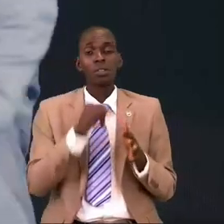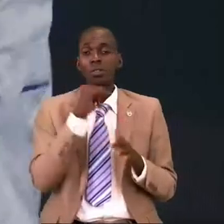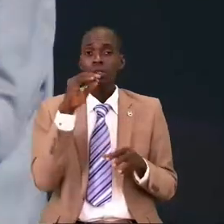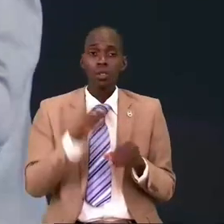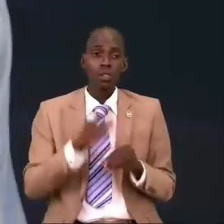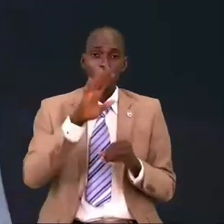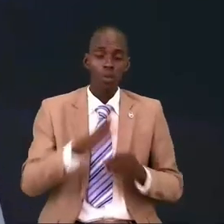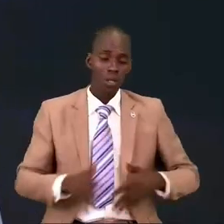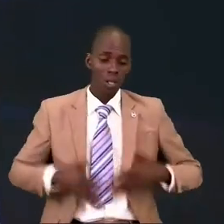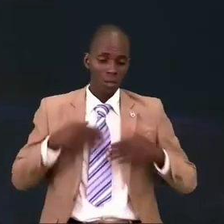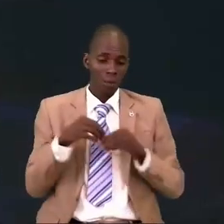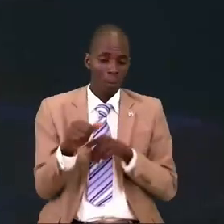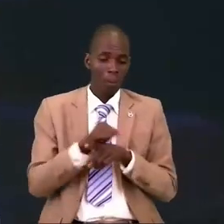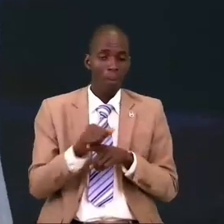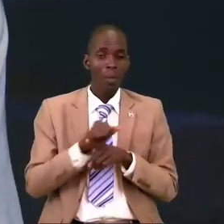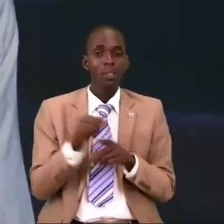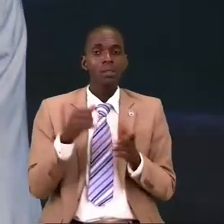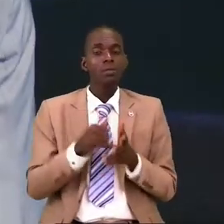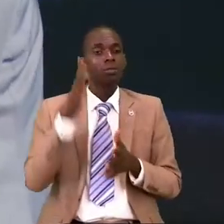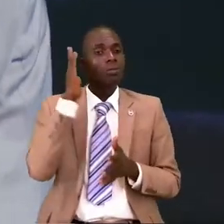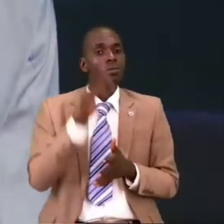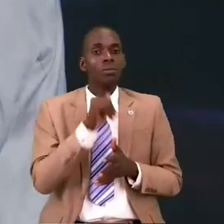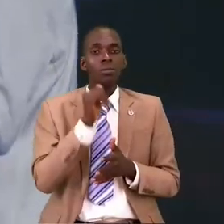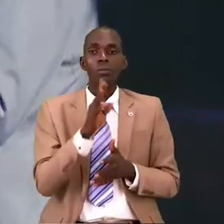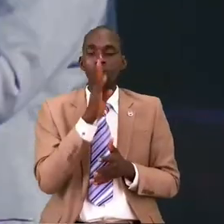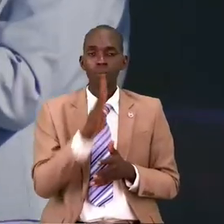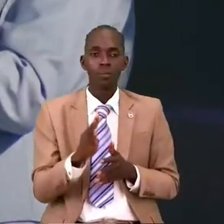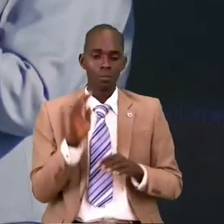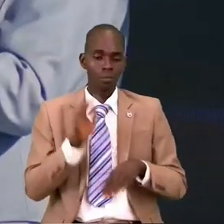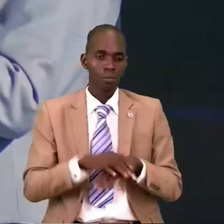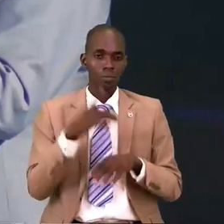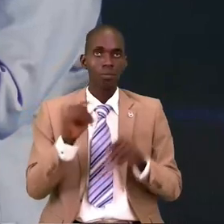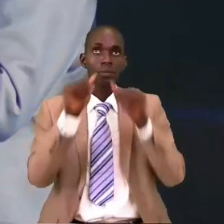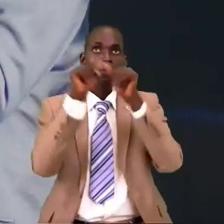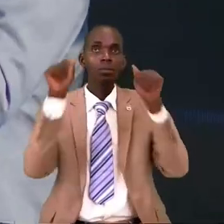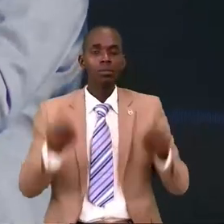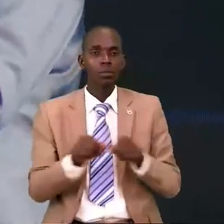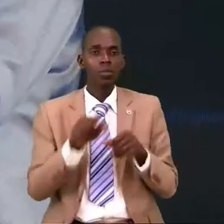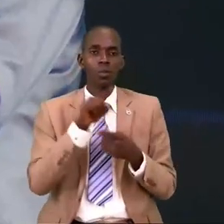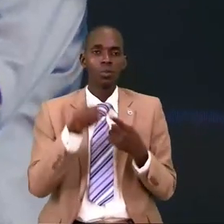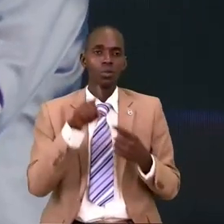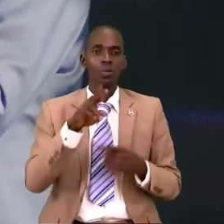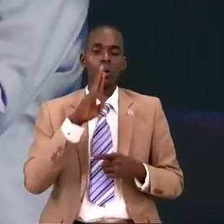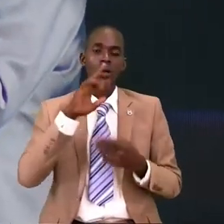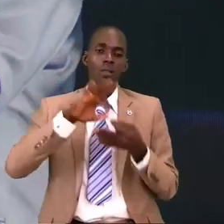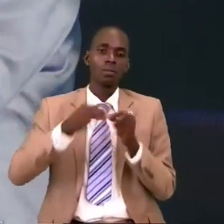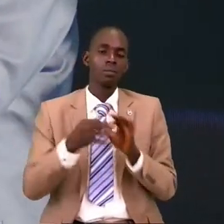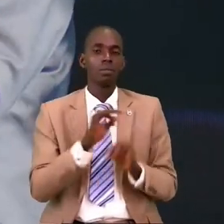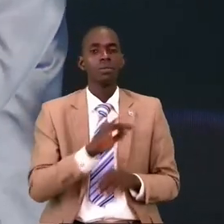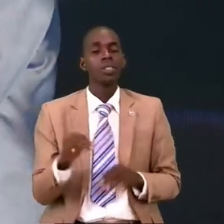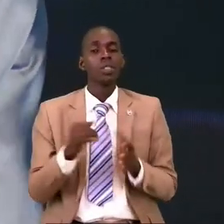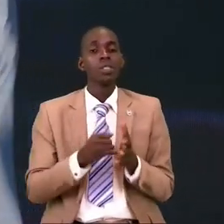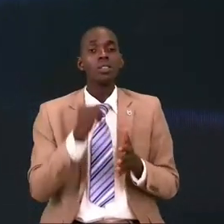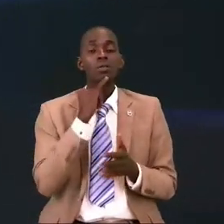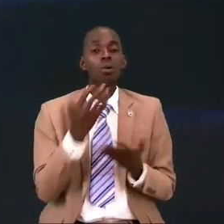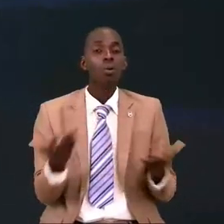pupitre, dans la prédication. C'est lorsque tu fais, c'est ce que tu observes, c'est la